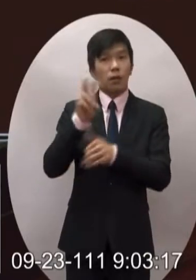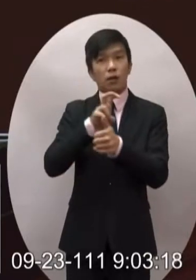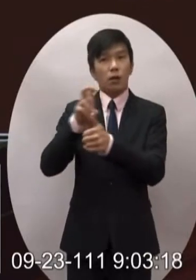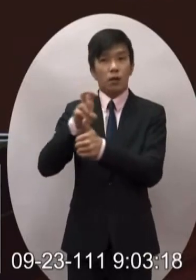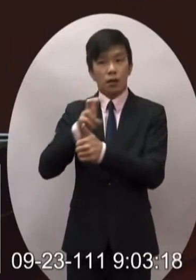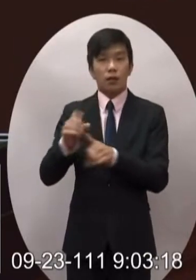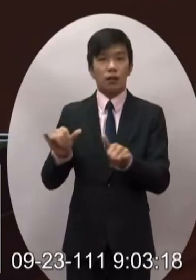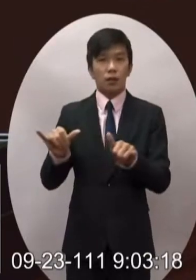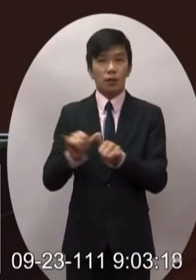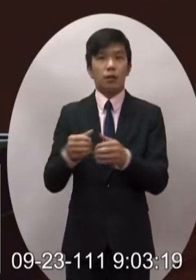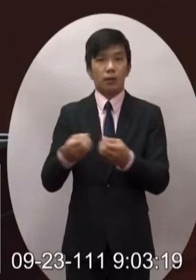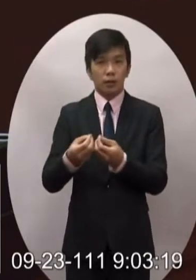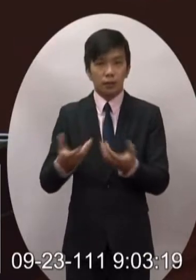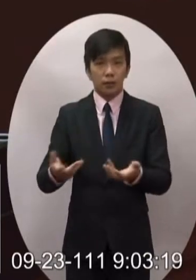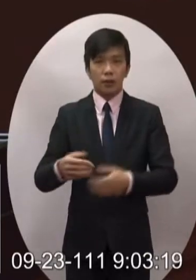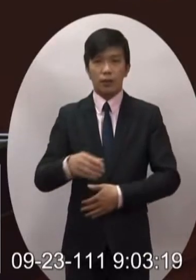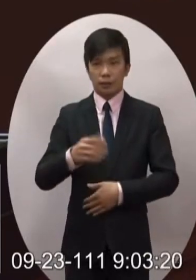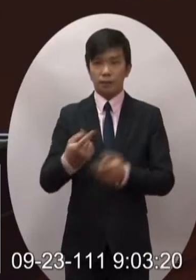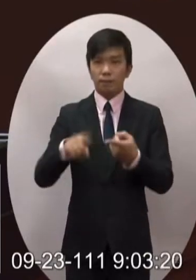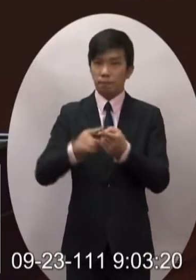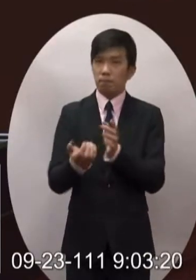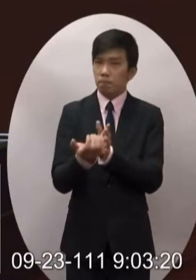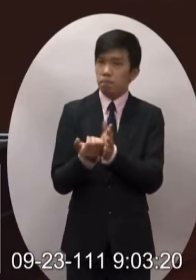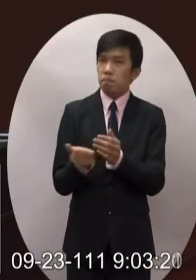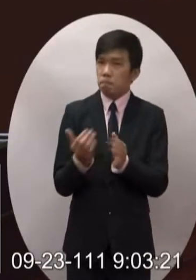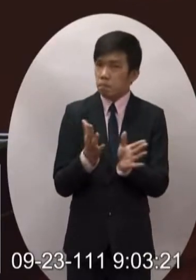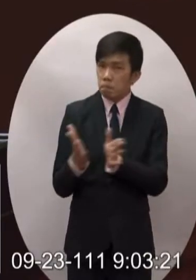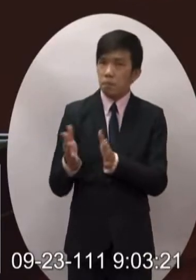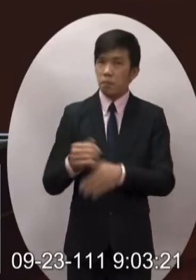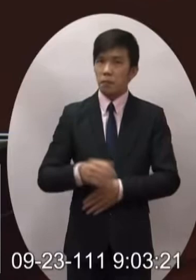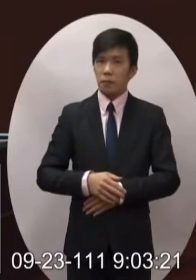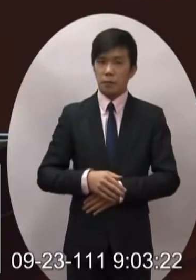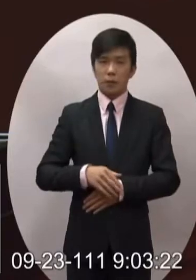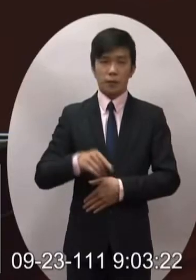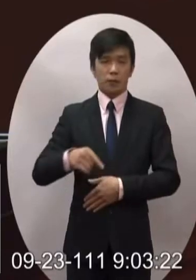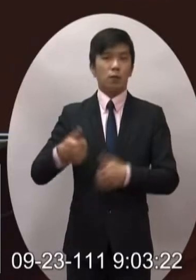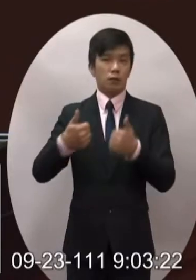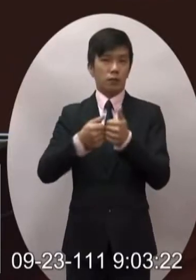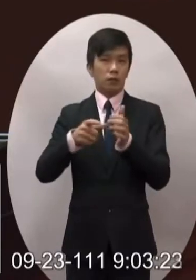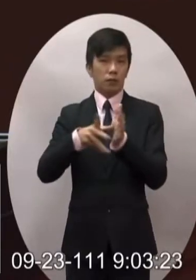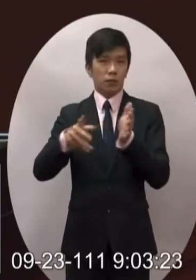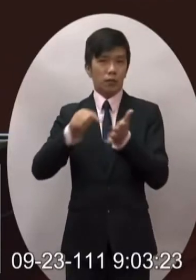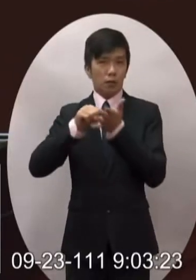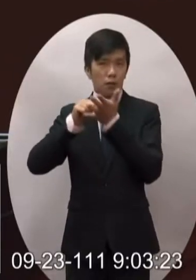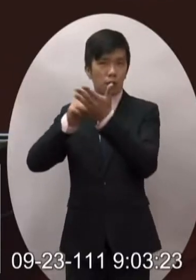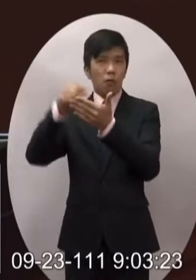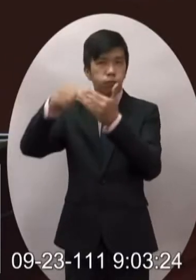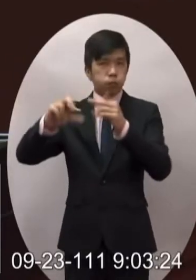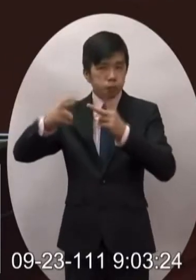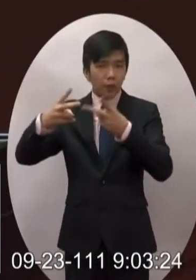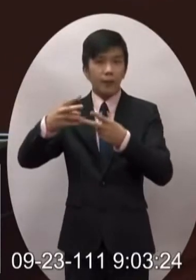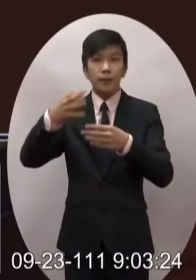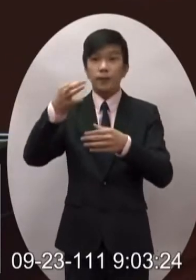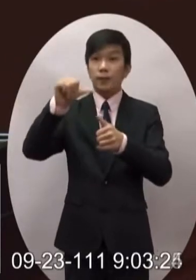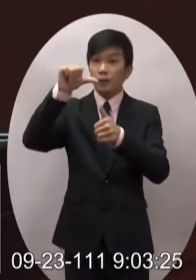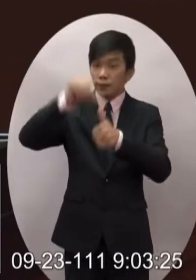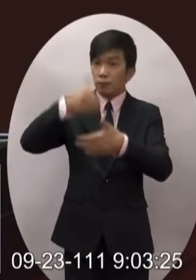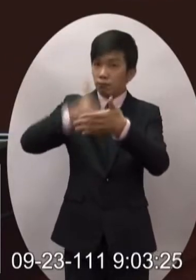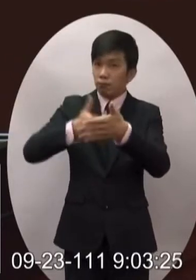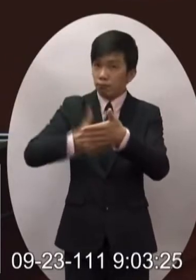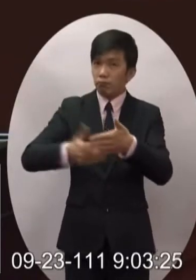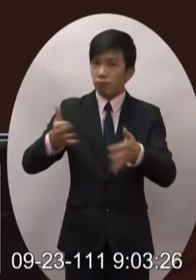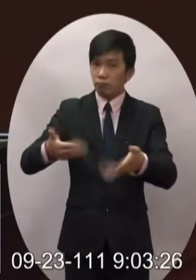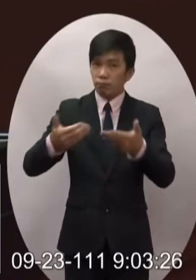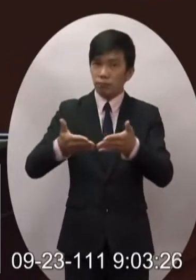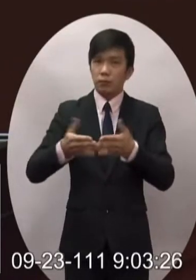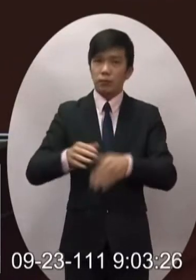因此政府应该要未雨绸缪，在本会期提出修法，至少要取消处罚的下限，增